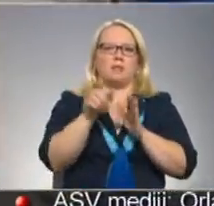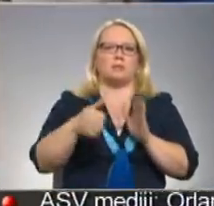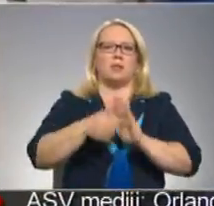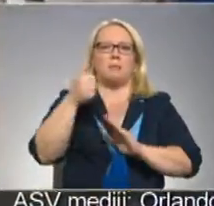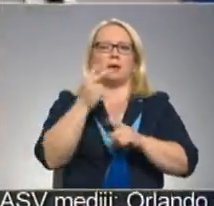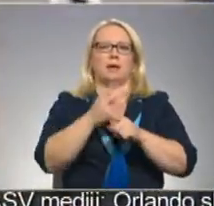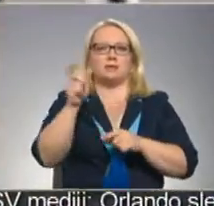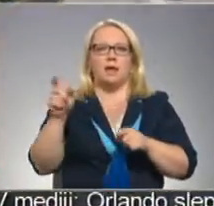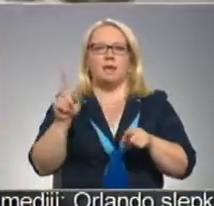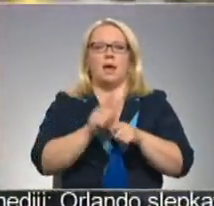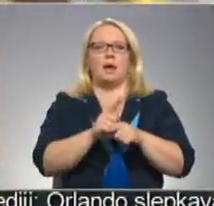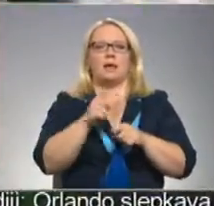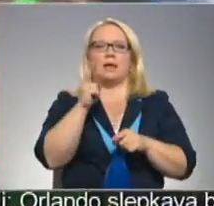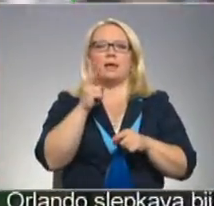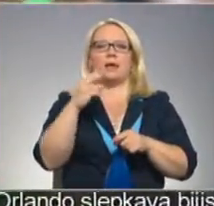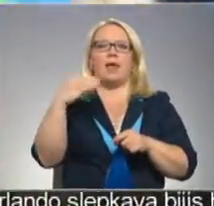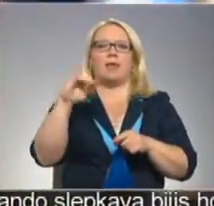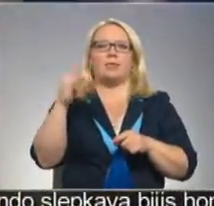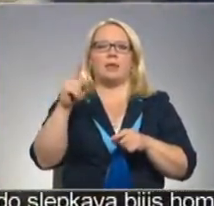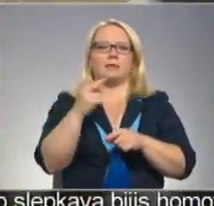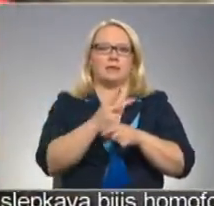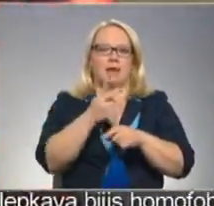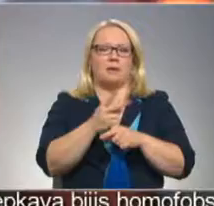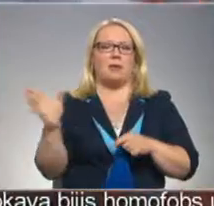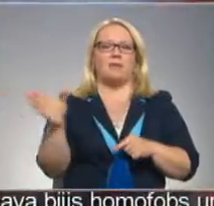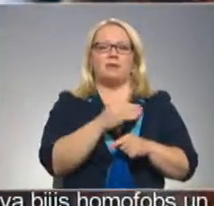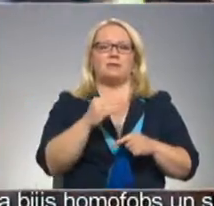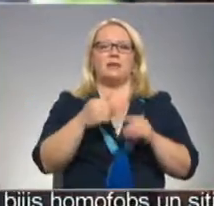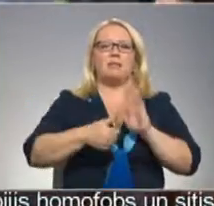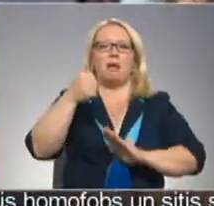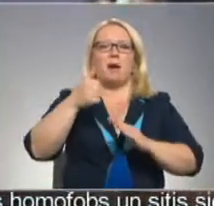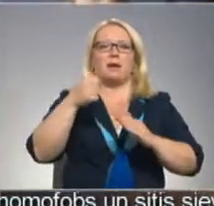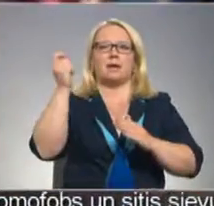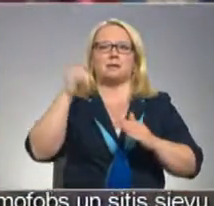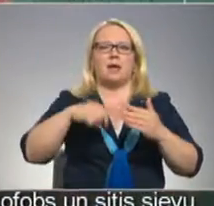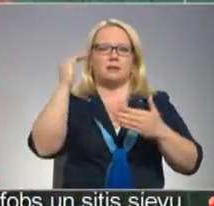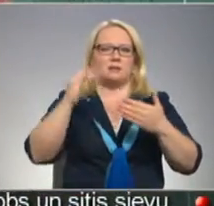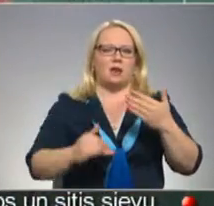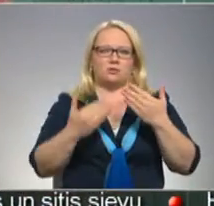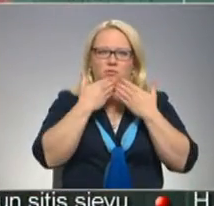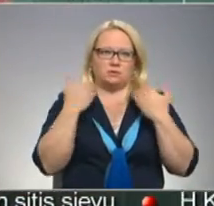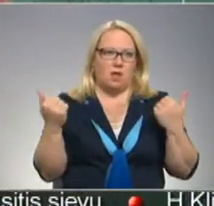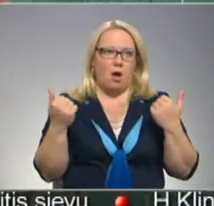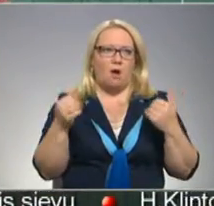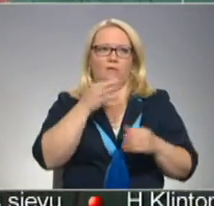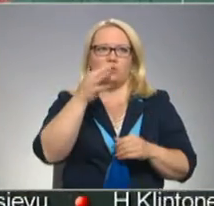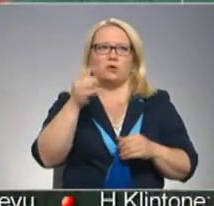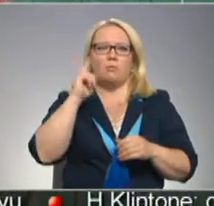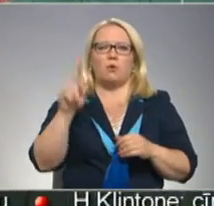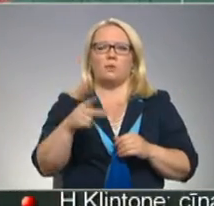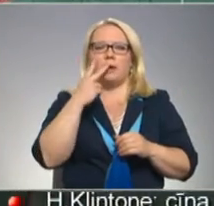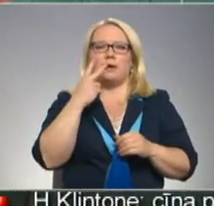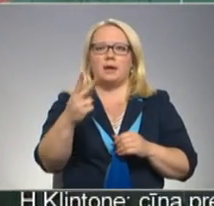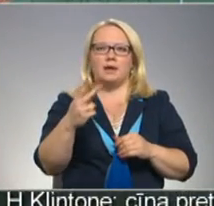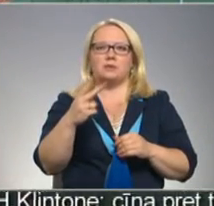skrējēji, startēs arī Kenijas stājieri, taču vēl ne visi labākie ir starta sarakstos, un tam ir pamatots skaidrojums. Protams, redzēsim trasē